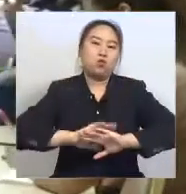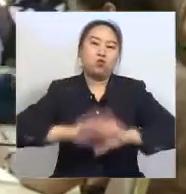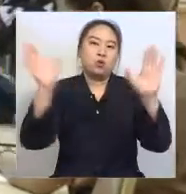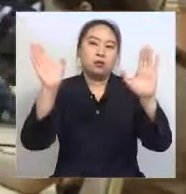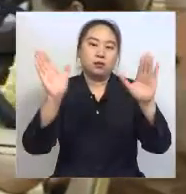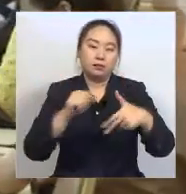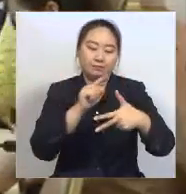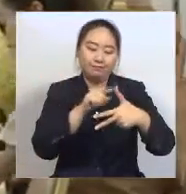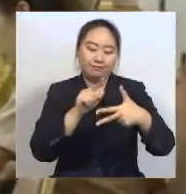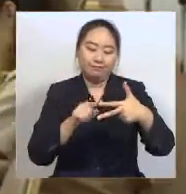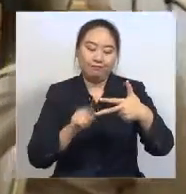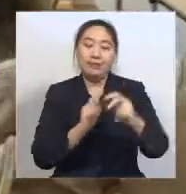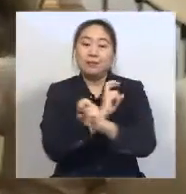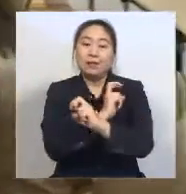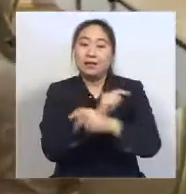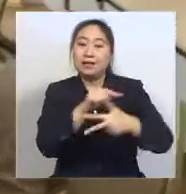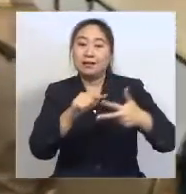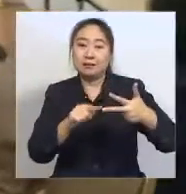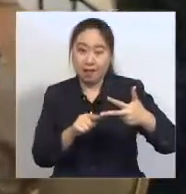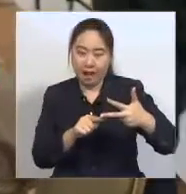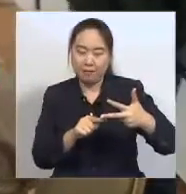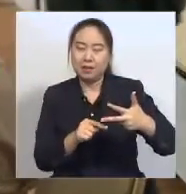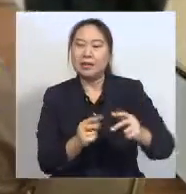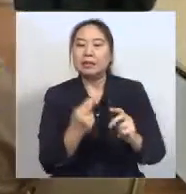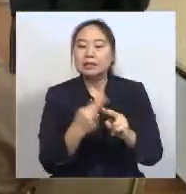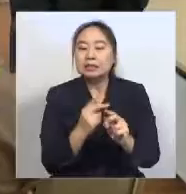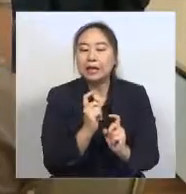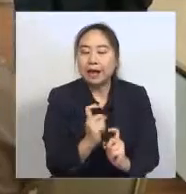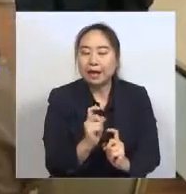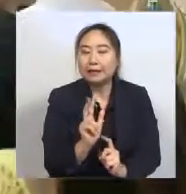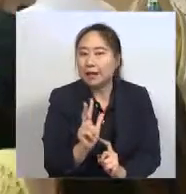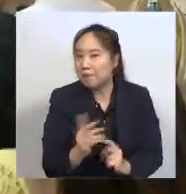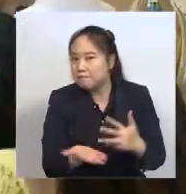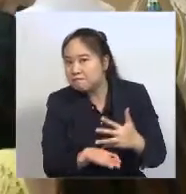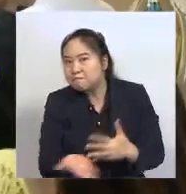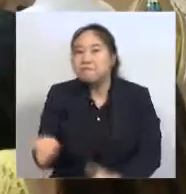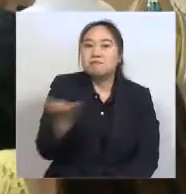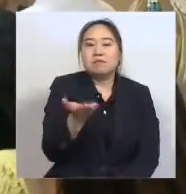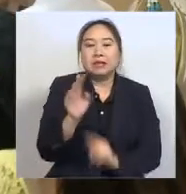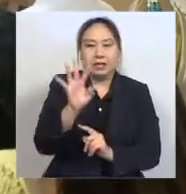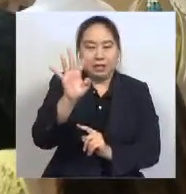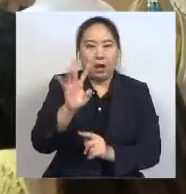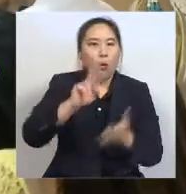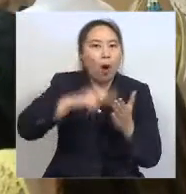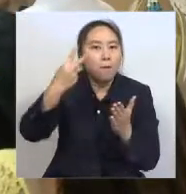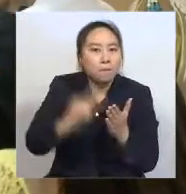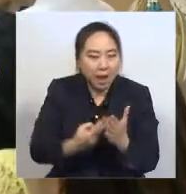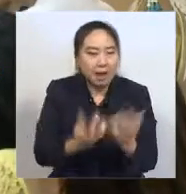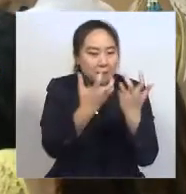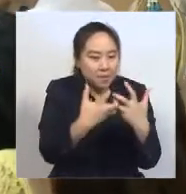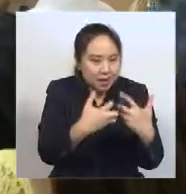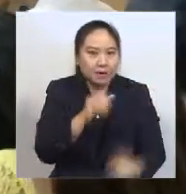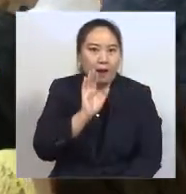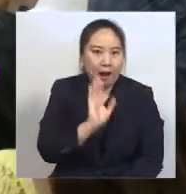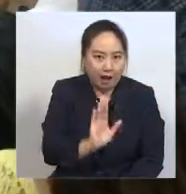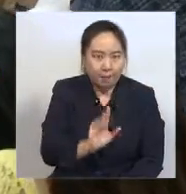ระดับสารเคมีทั้ง3ชนิดจากวัตถุอันตรายชนิดที่3เป็นชนิดที่4คือห้ามผลิตนำเข้าส่งออกและจำห